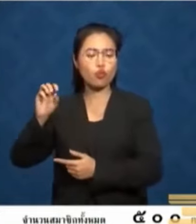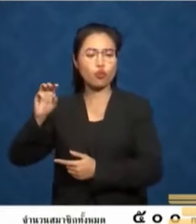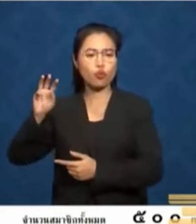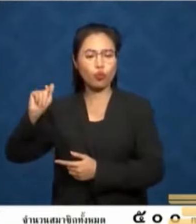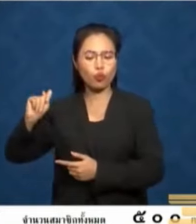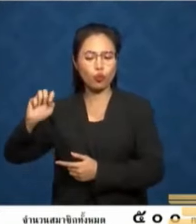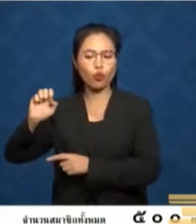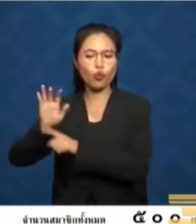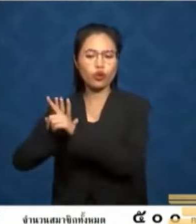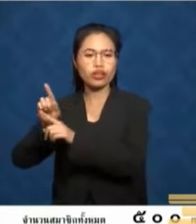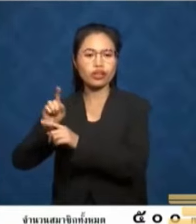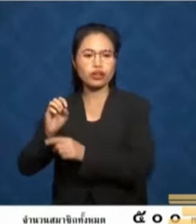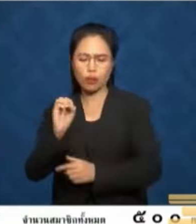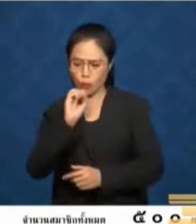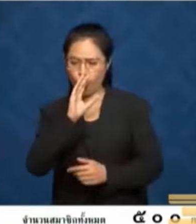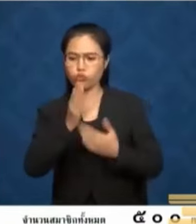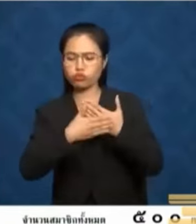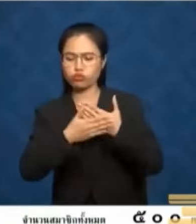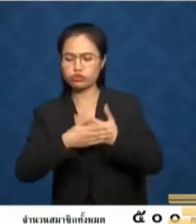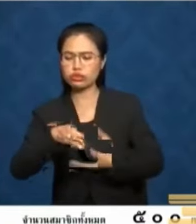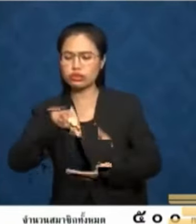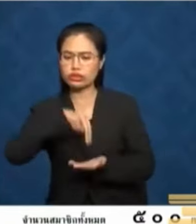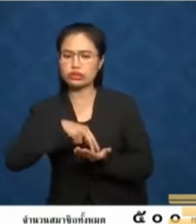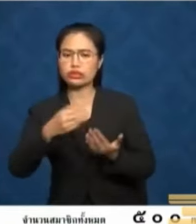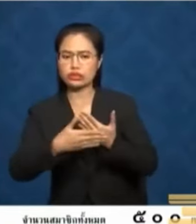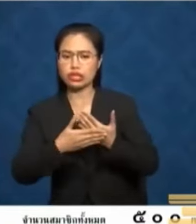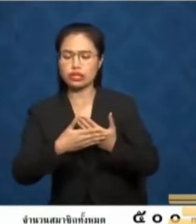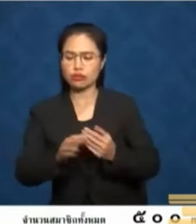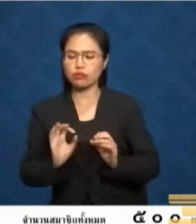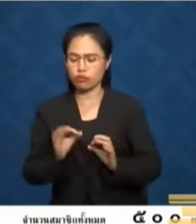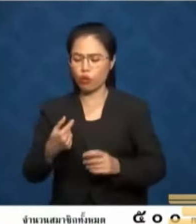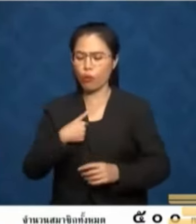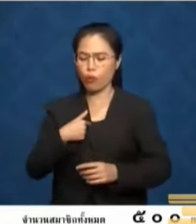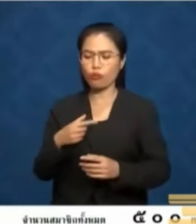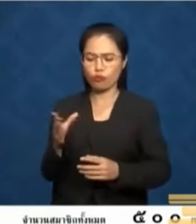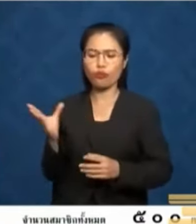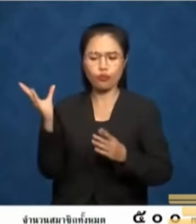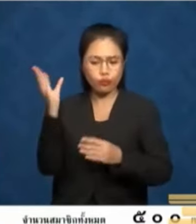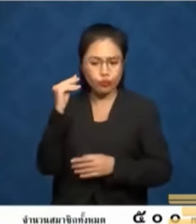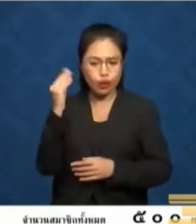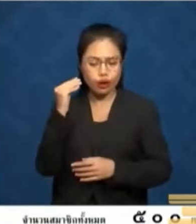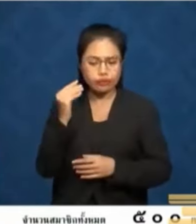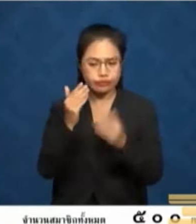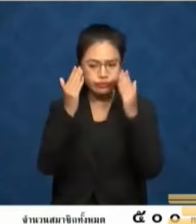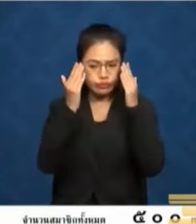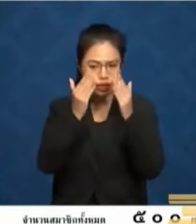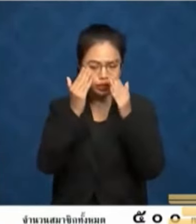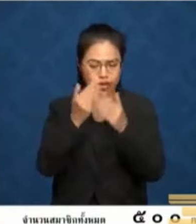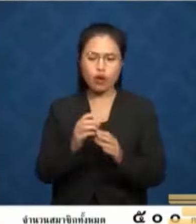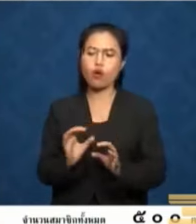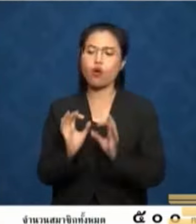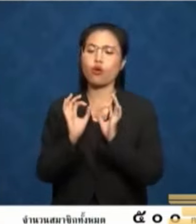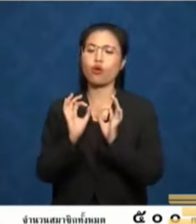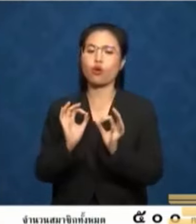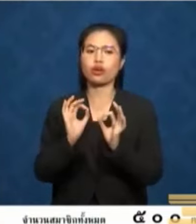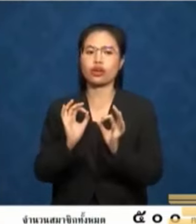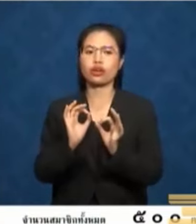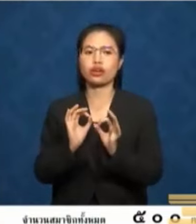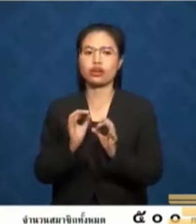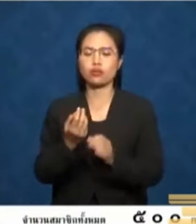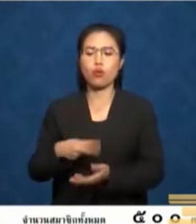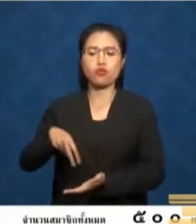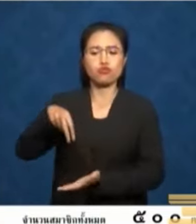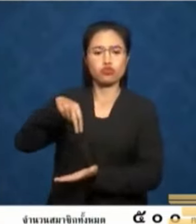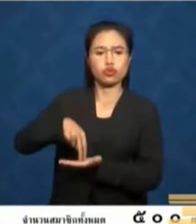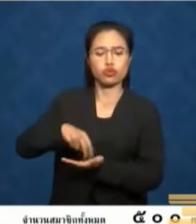ฝ่ายค้านลุกขึ้นตำหนิติดเตียนผมก็นั่งฟังด้วยการตั้งสติยืนอยู่บนข้อเท็จจริงสมทานเหมั้ยผมไม่เคยลุก